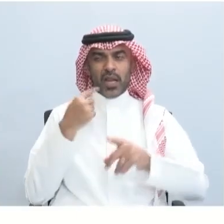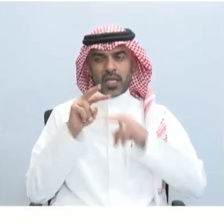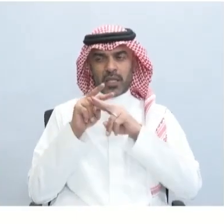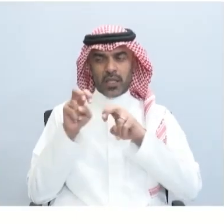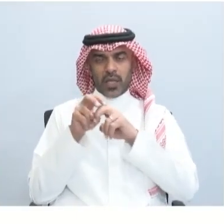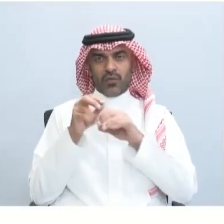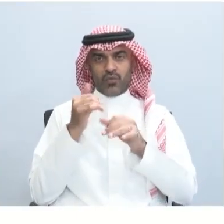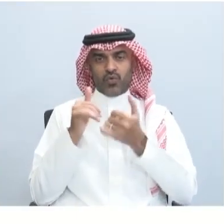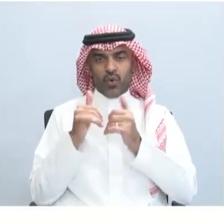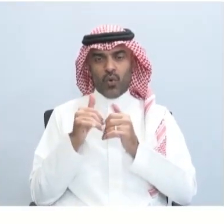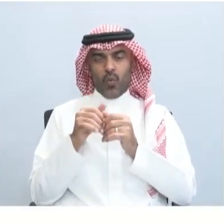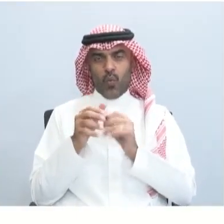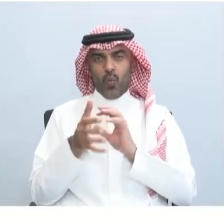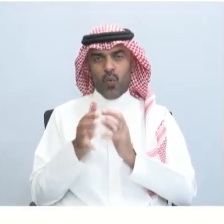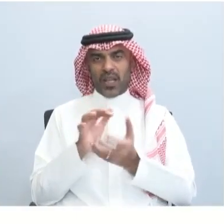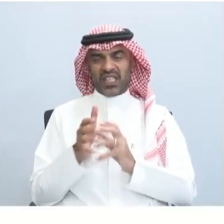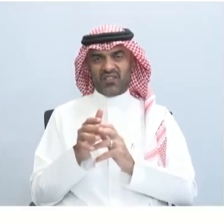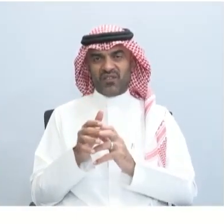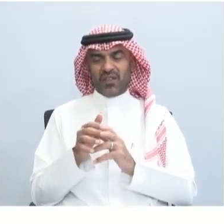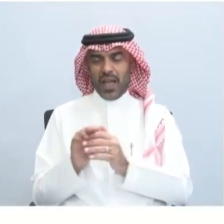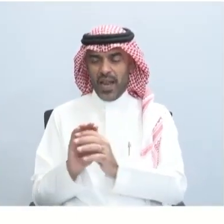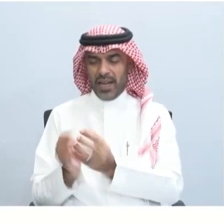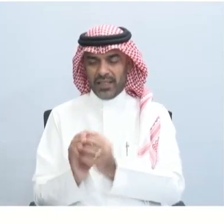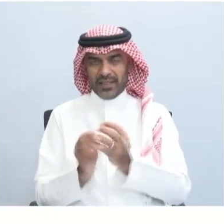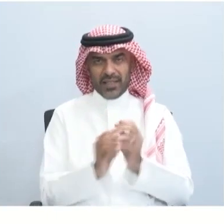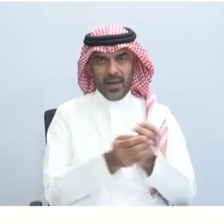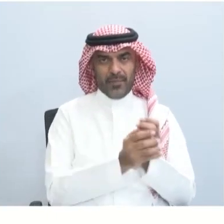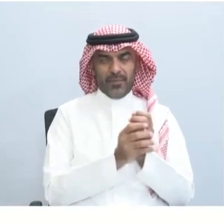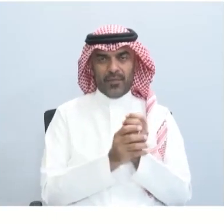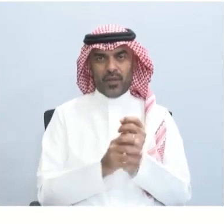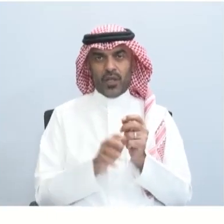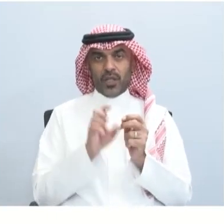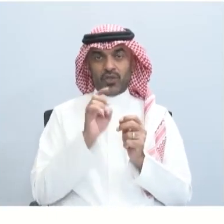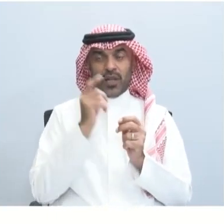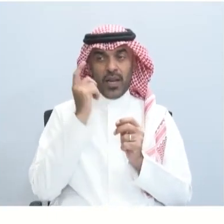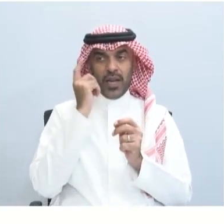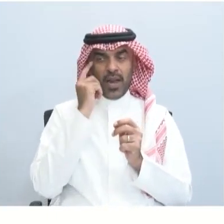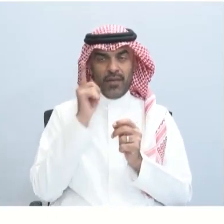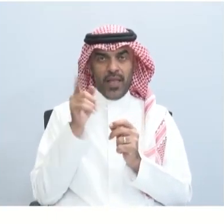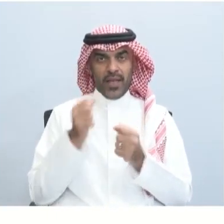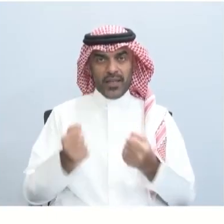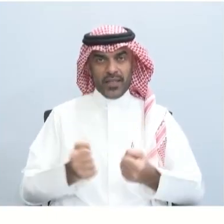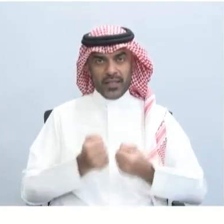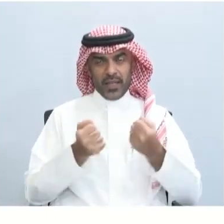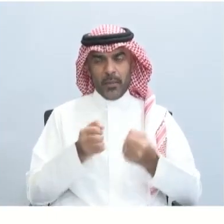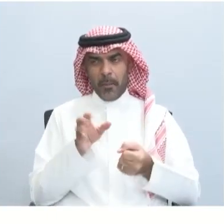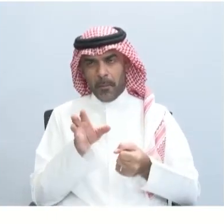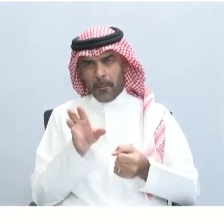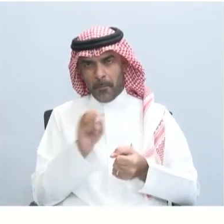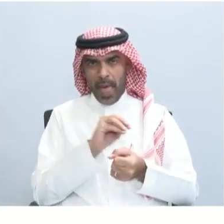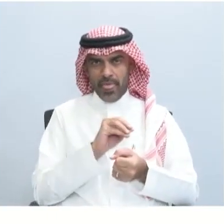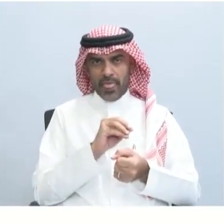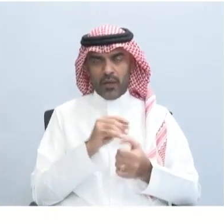طرق وصف الاجزاء سوف نتعرف من خلال هذا النشاط على بعض الطرق التي